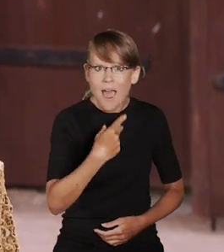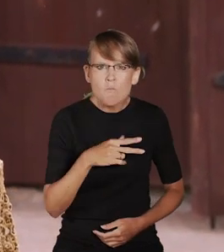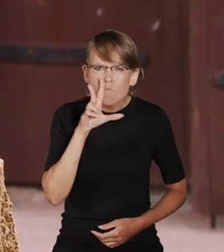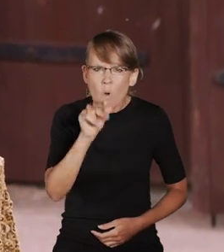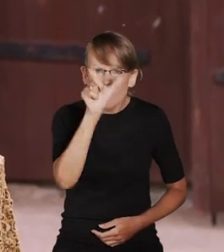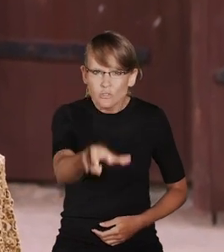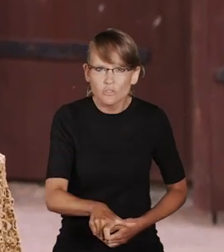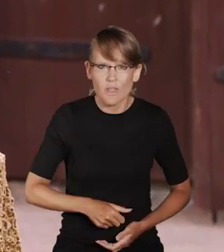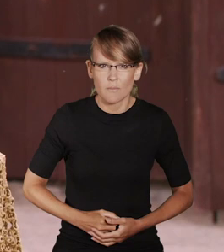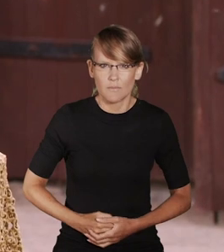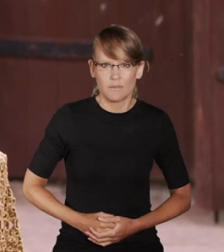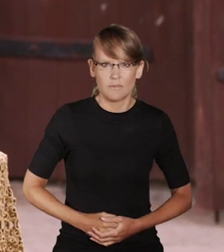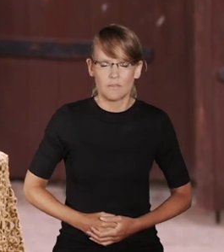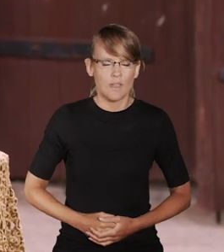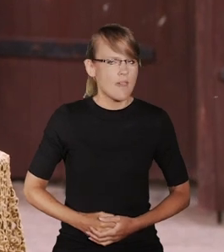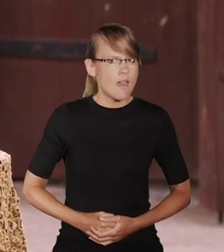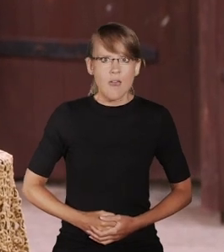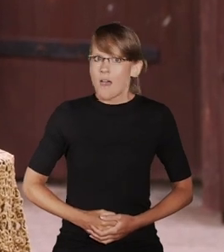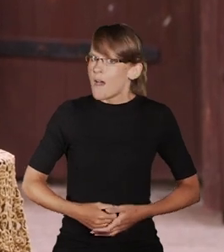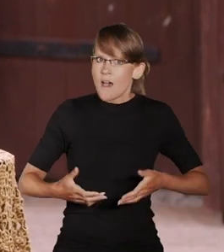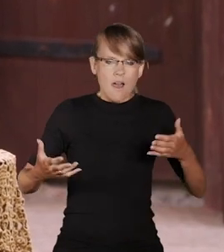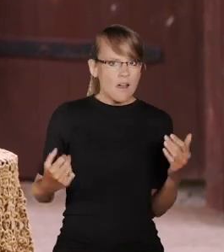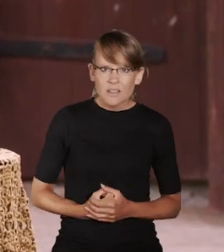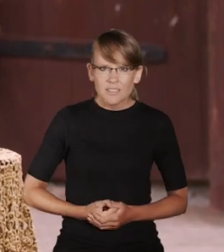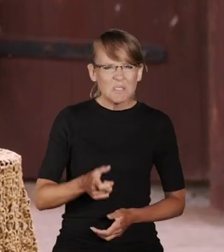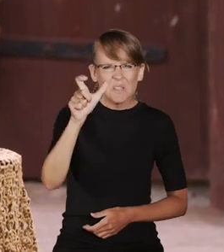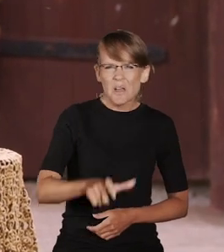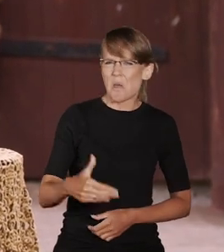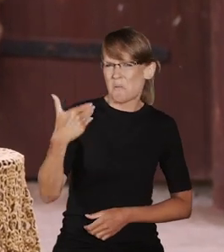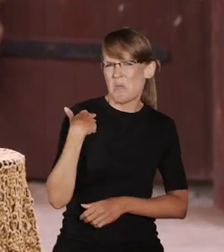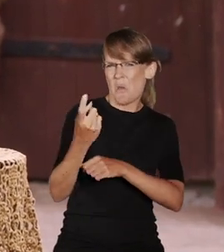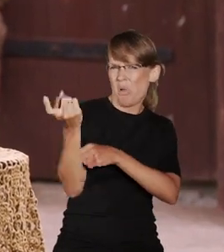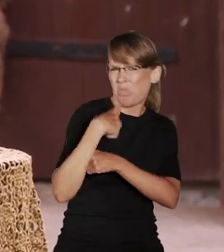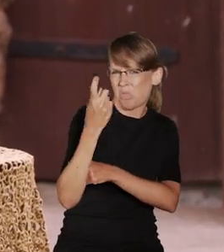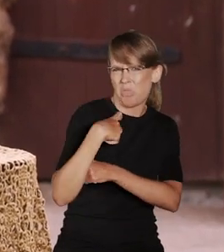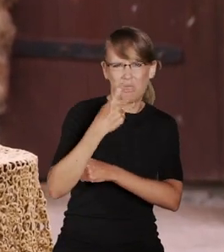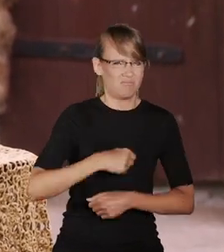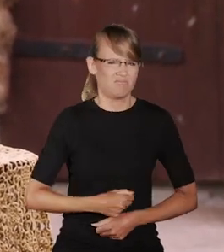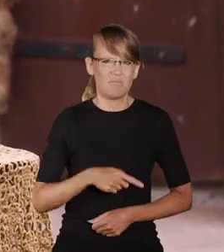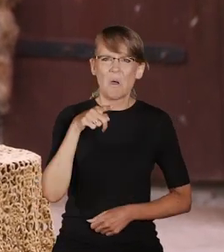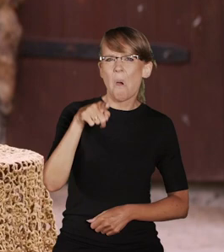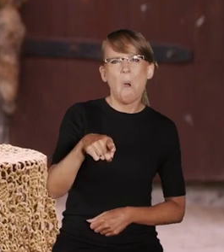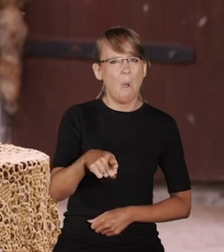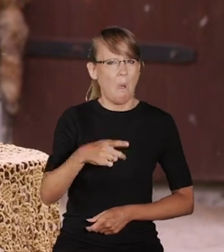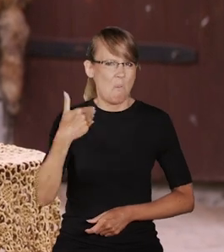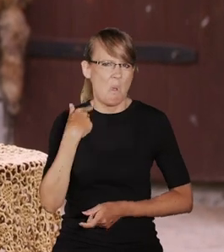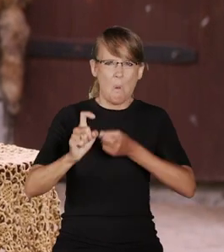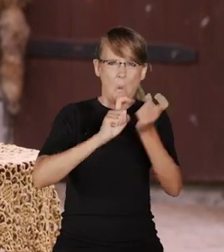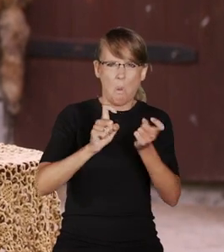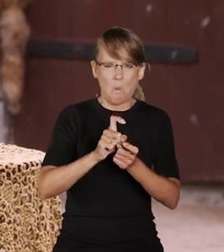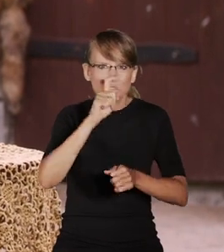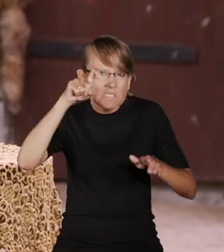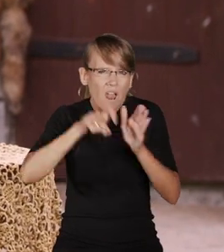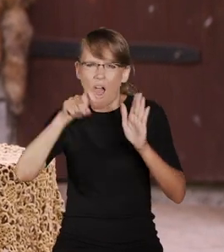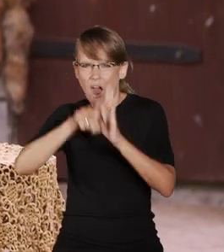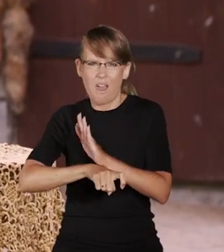10 spustów i dochowa ci wiary aż do śmierci. A ty? Nie wstyd ci, szalawiwo? Patrz na mnie,